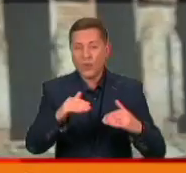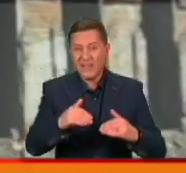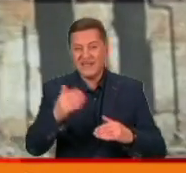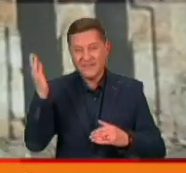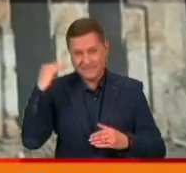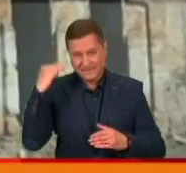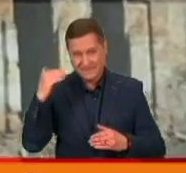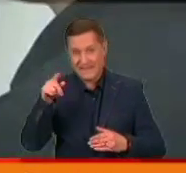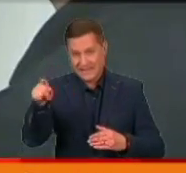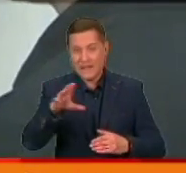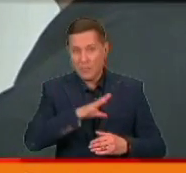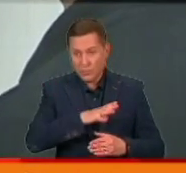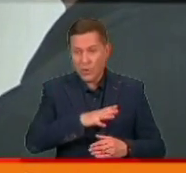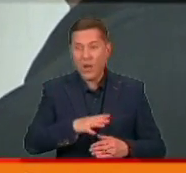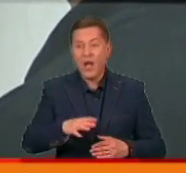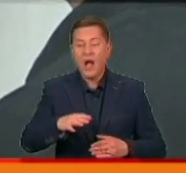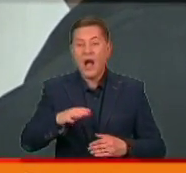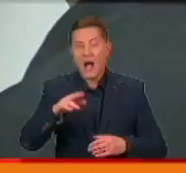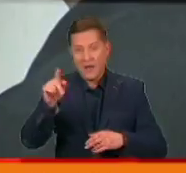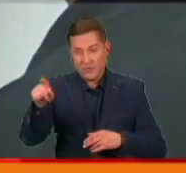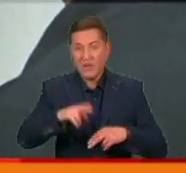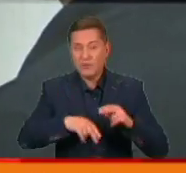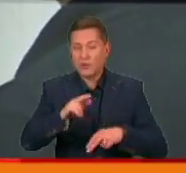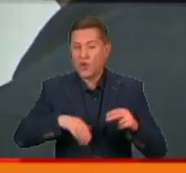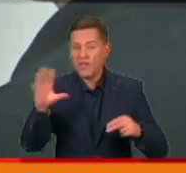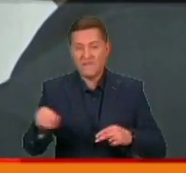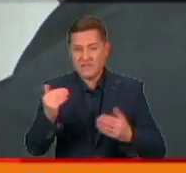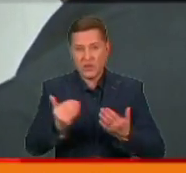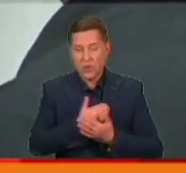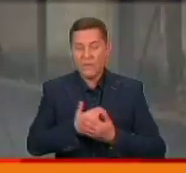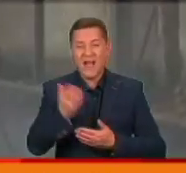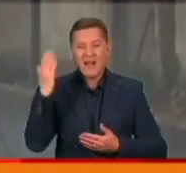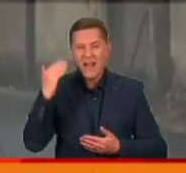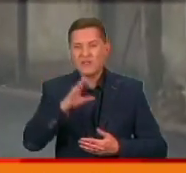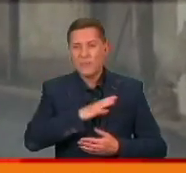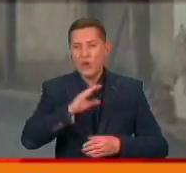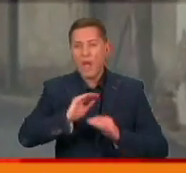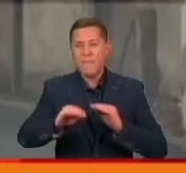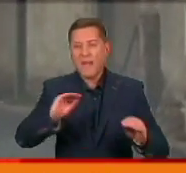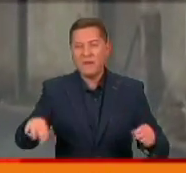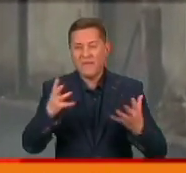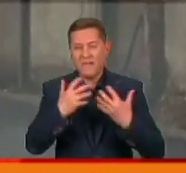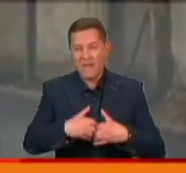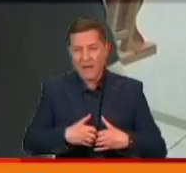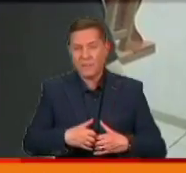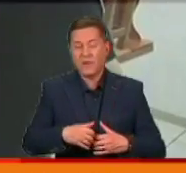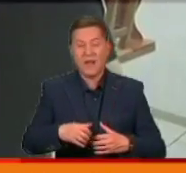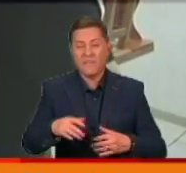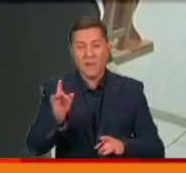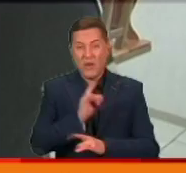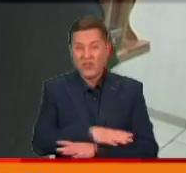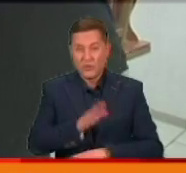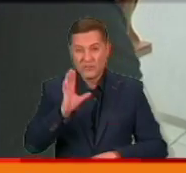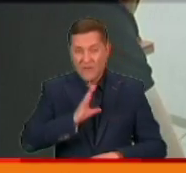на світлинах, пояснює керівництво заводу. Мовляв, колись тут була меблева фабрика, яку захопили місцеві ділки та довели до